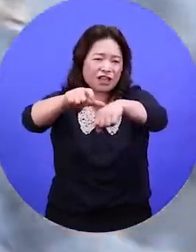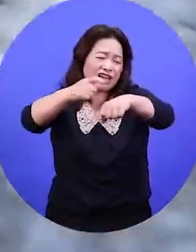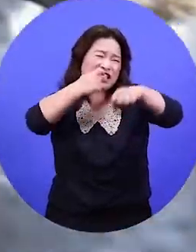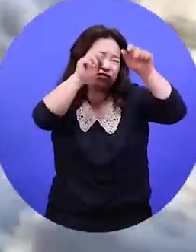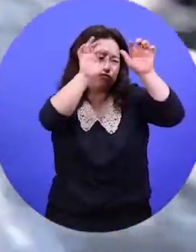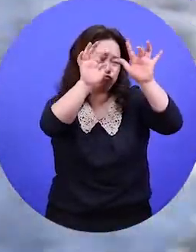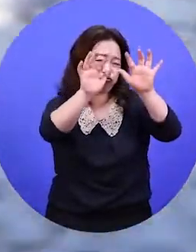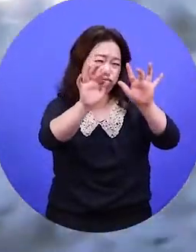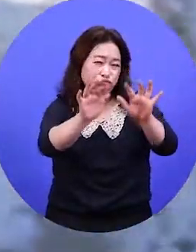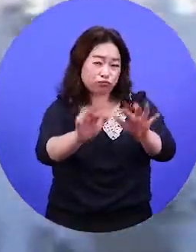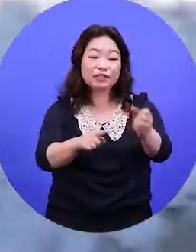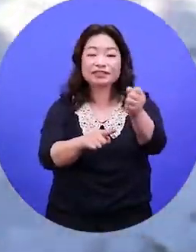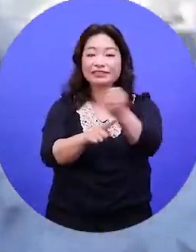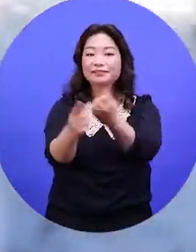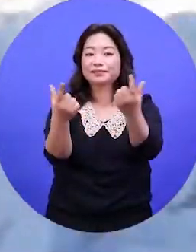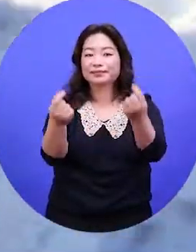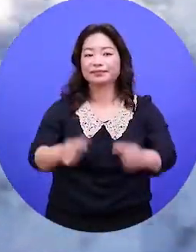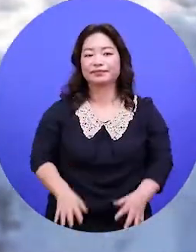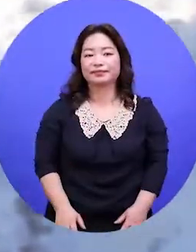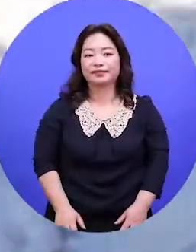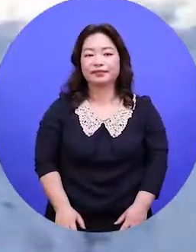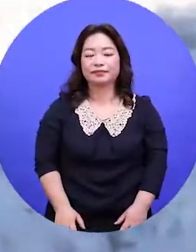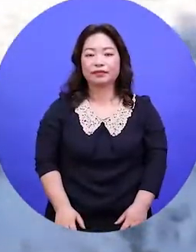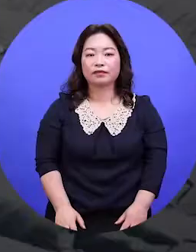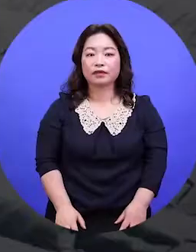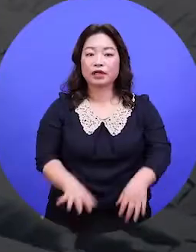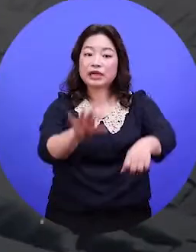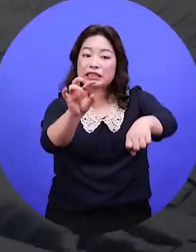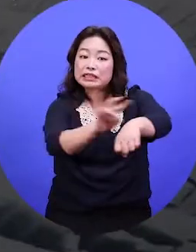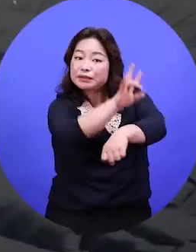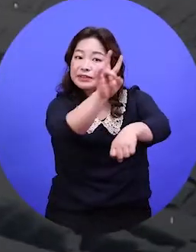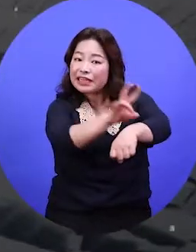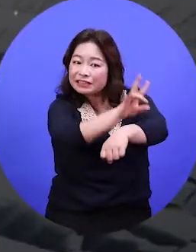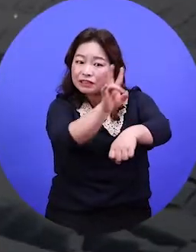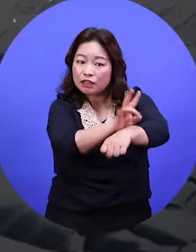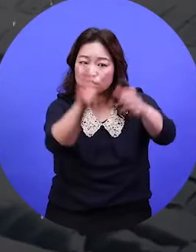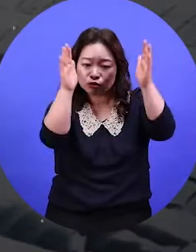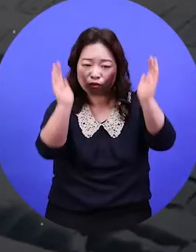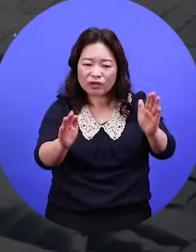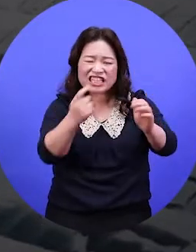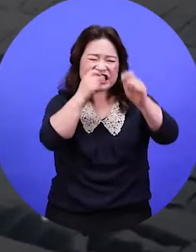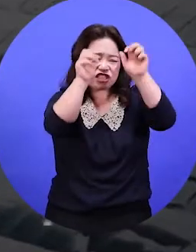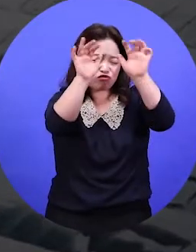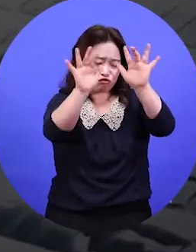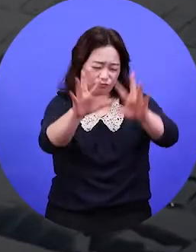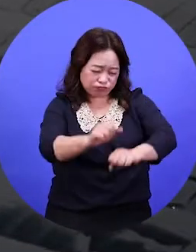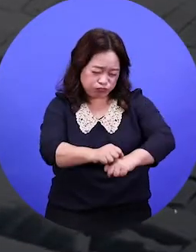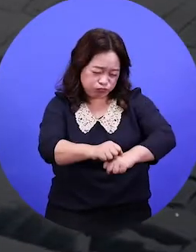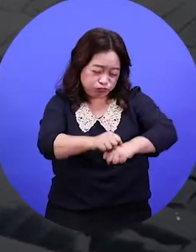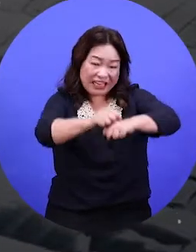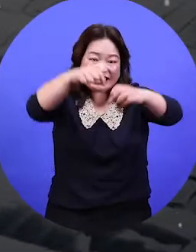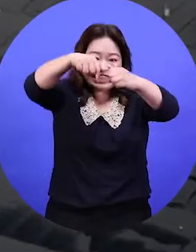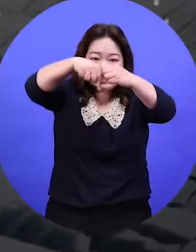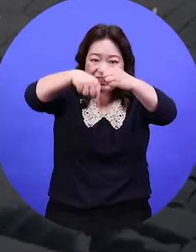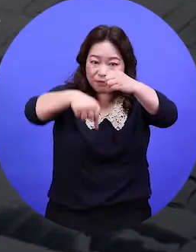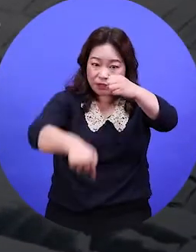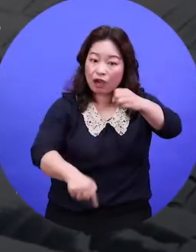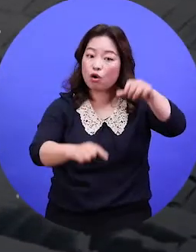시간대에 갑자기 많이 내리는 눈을 뜻합니다. 그리고 24시간 동안 새로 쌓인 눈의